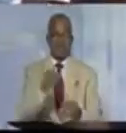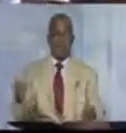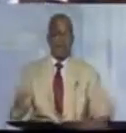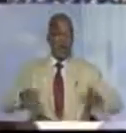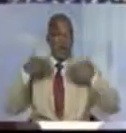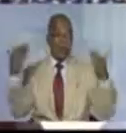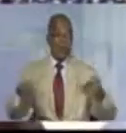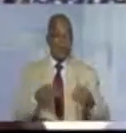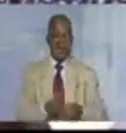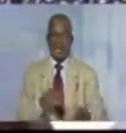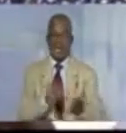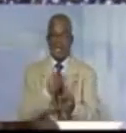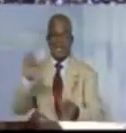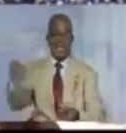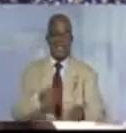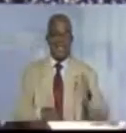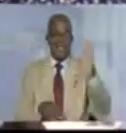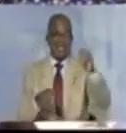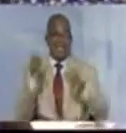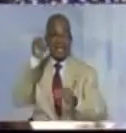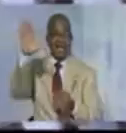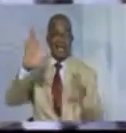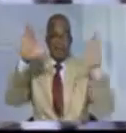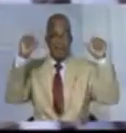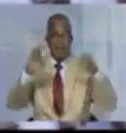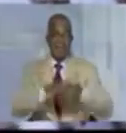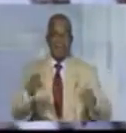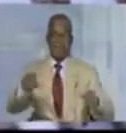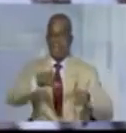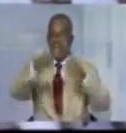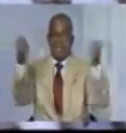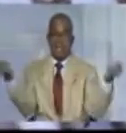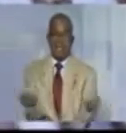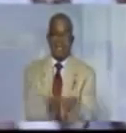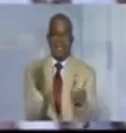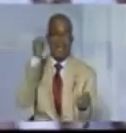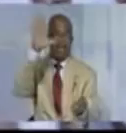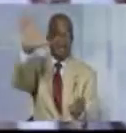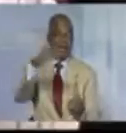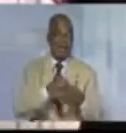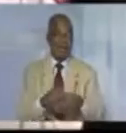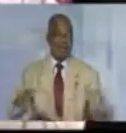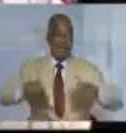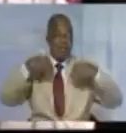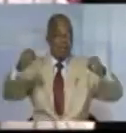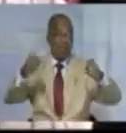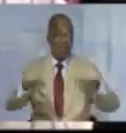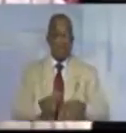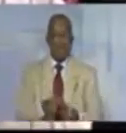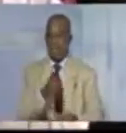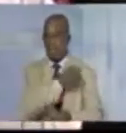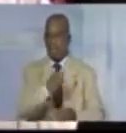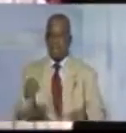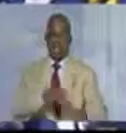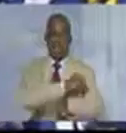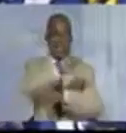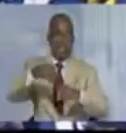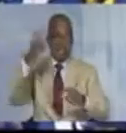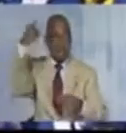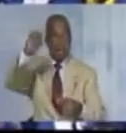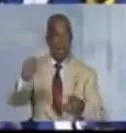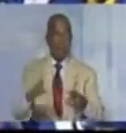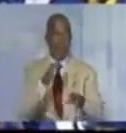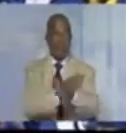cette distinction, Fatimata Touré, présidente de l'Association des femmes battantes de Satamansokoro, s'engage pour le développement des